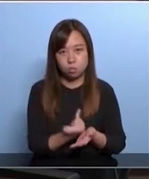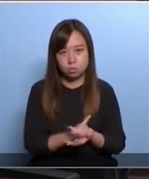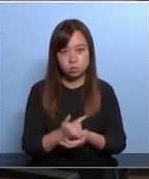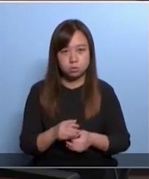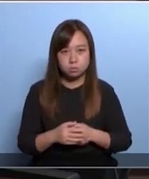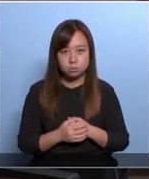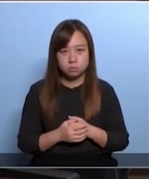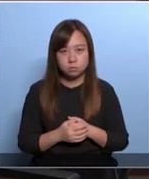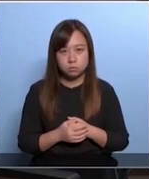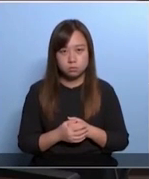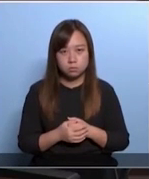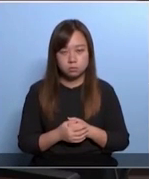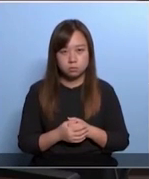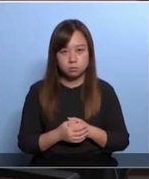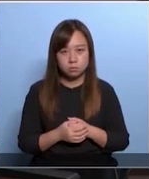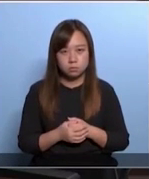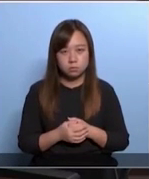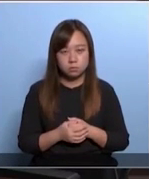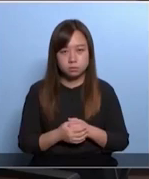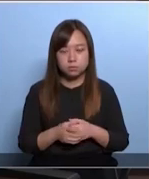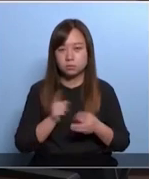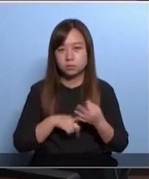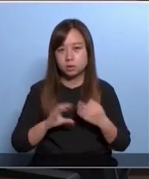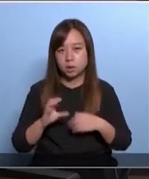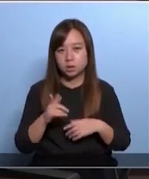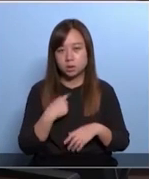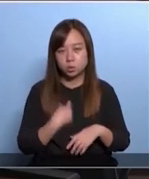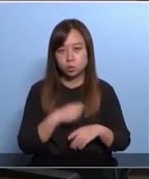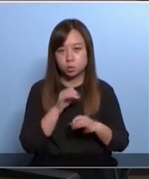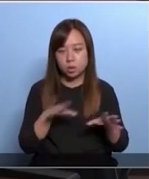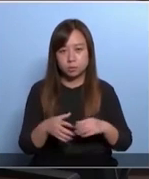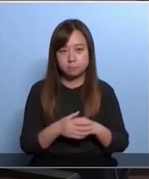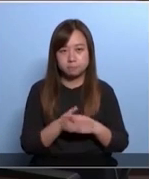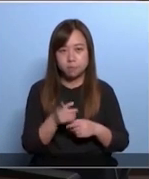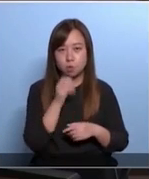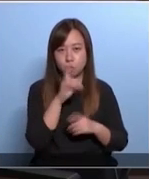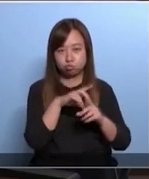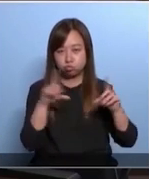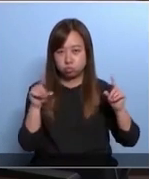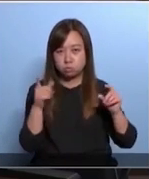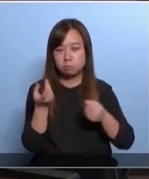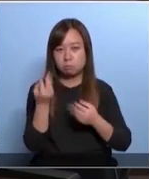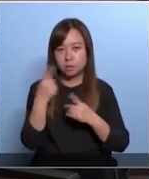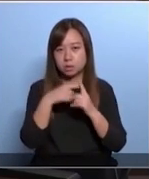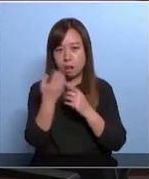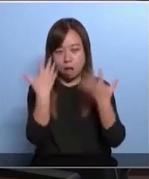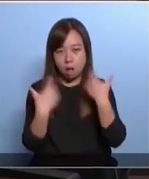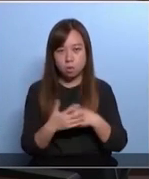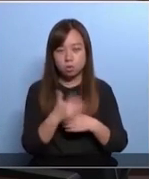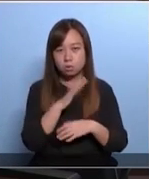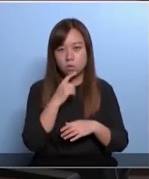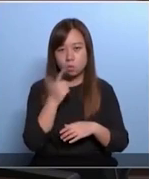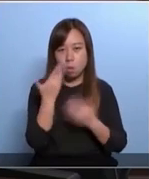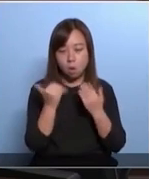嘅。好多時候，頭先陳志全講，即係講句説話會俾人話，但係亦都有好多學